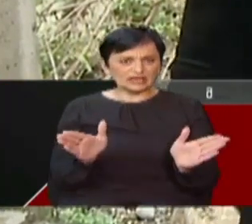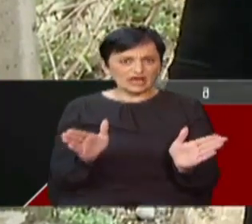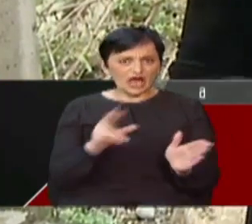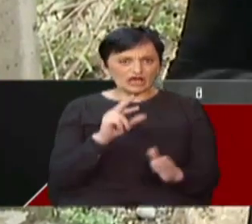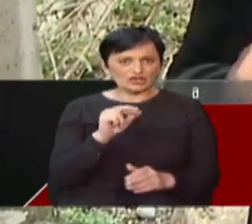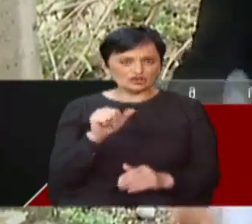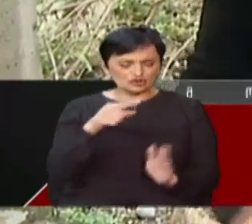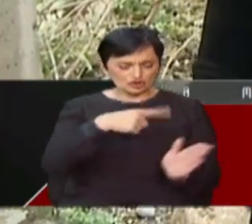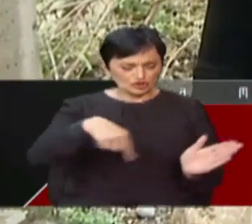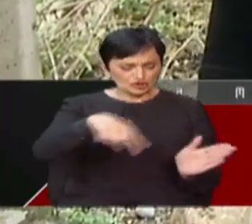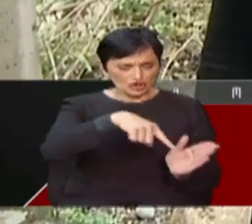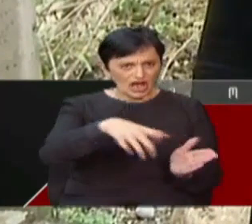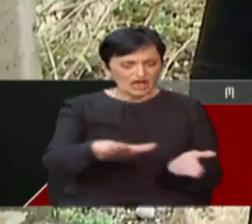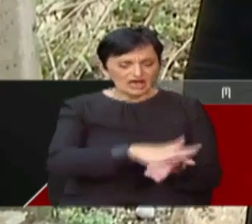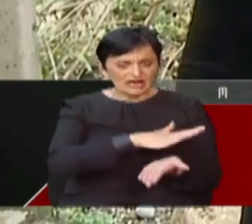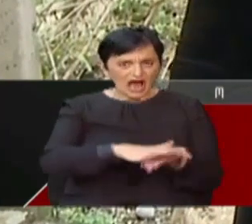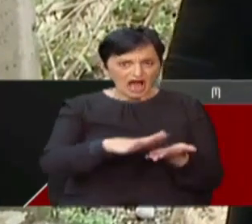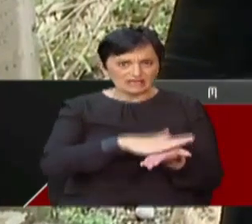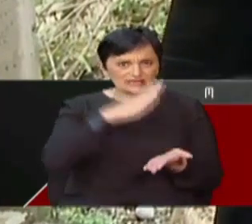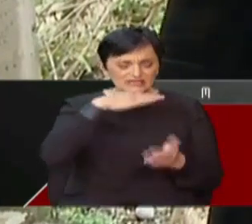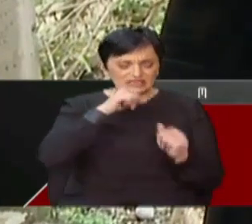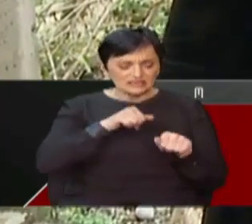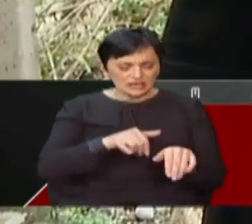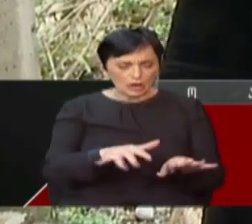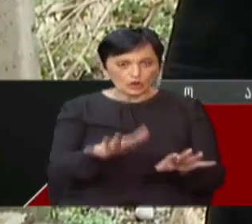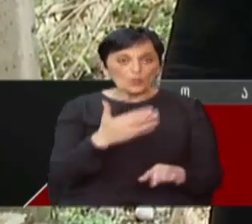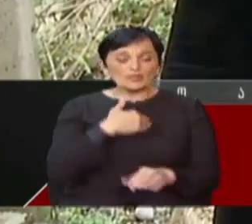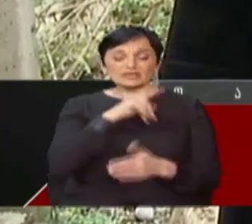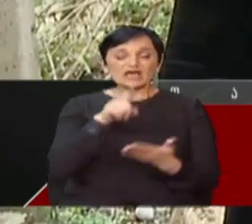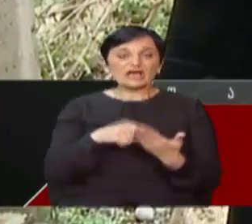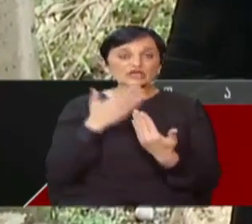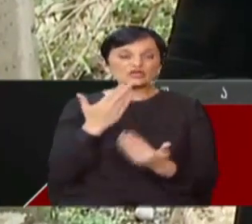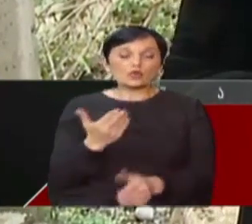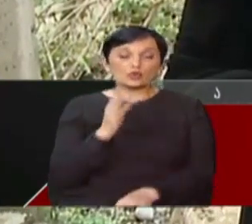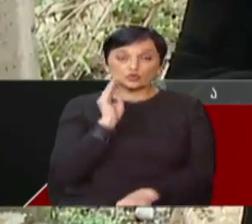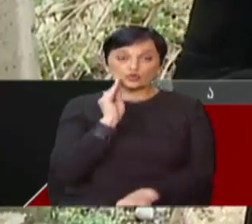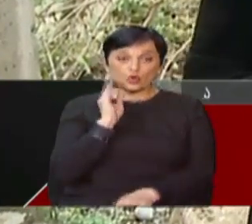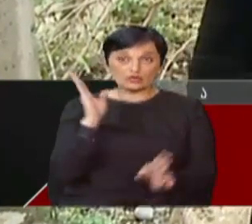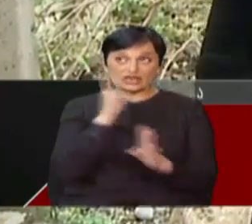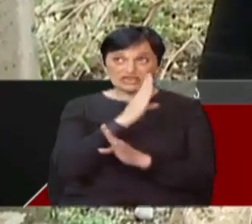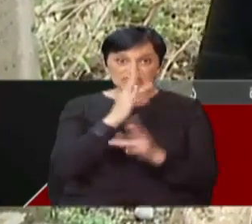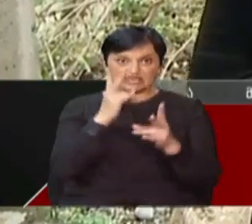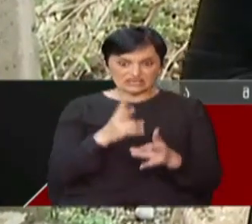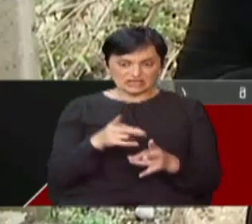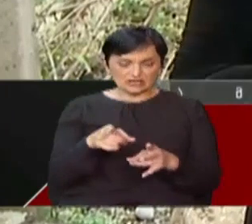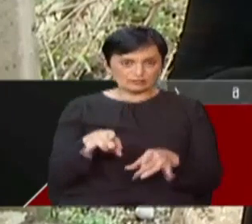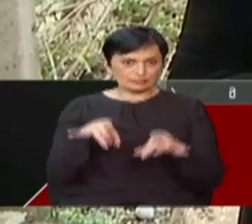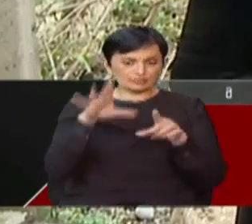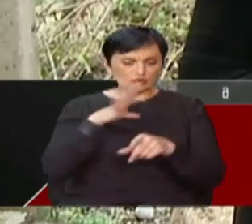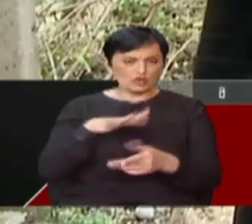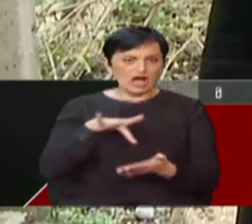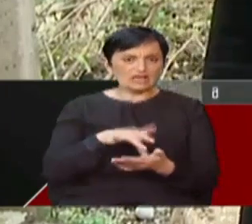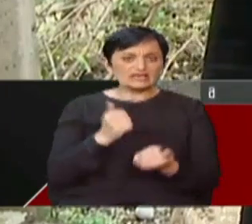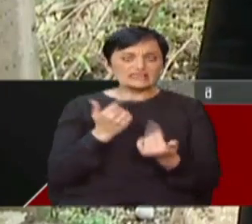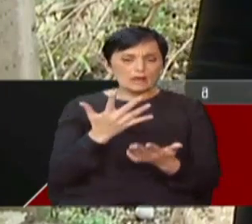ჭები, გასაწმენდია სანიაღვრე არხები და აქვე მინდა კითხოთ, მაშინ როდესაც სტიქია მძინვარებდა ქალაქში,